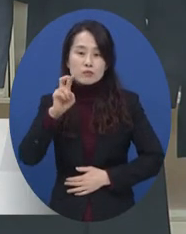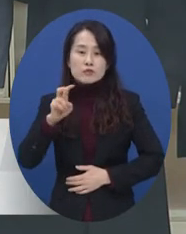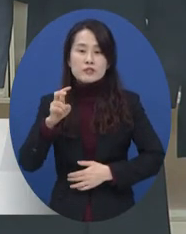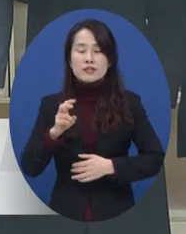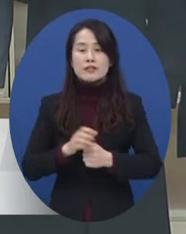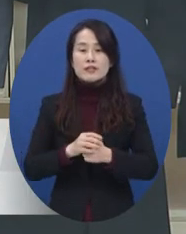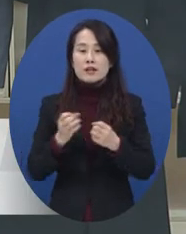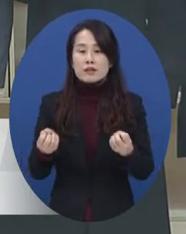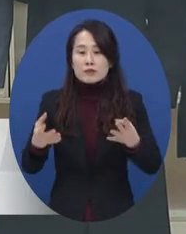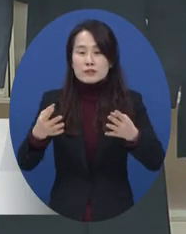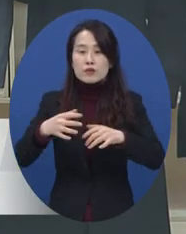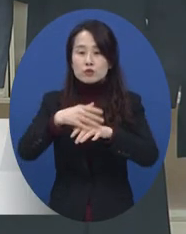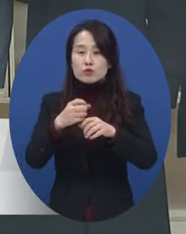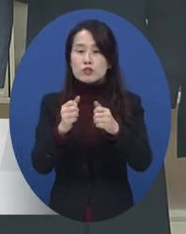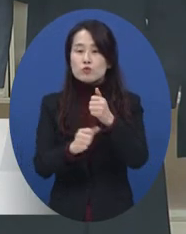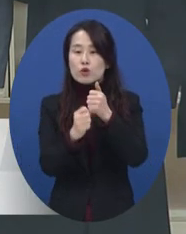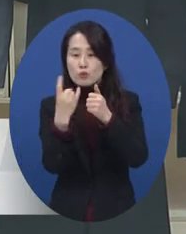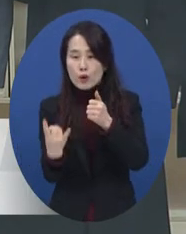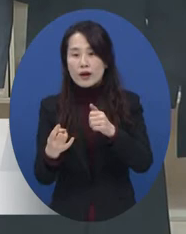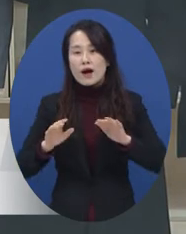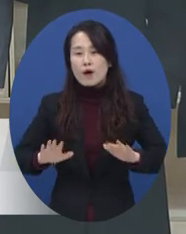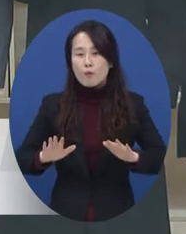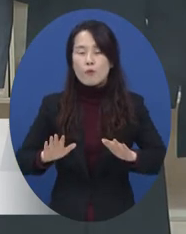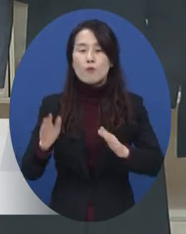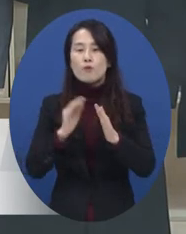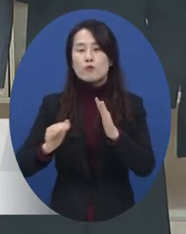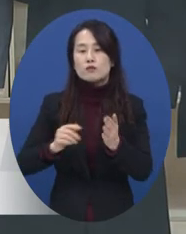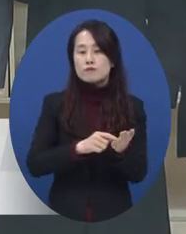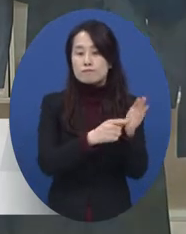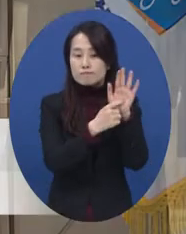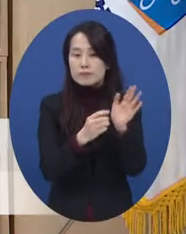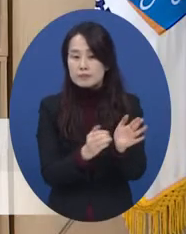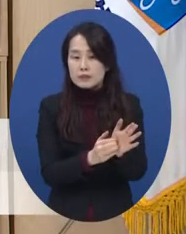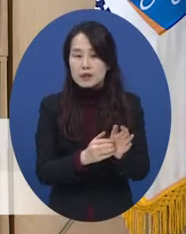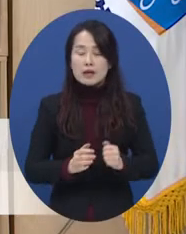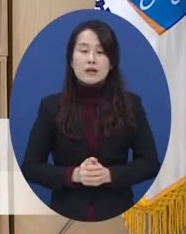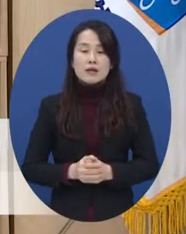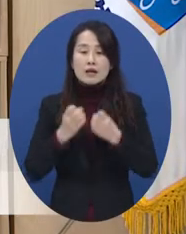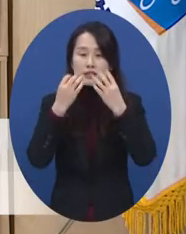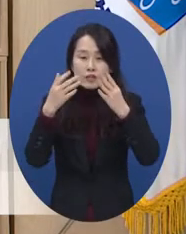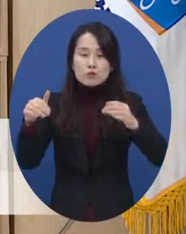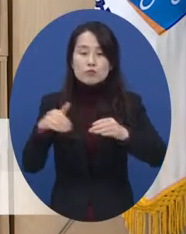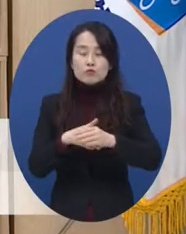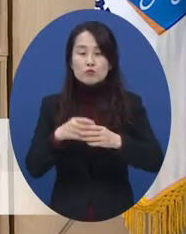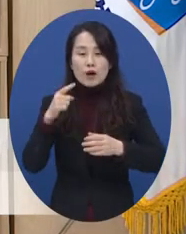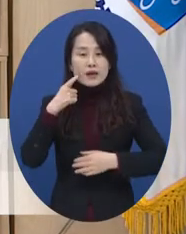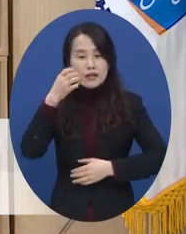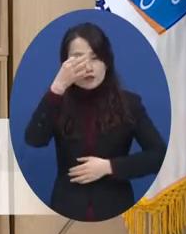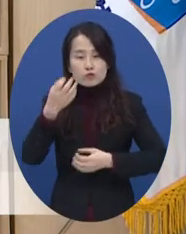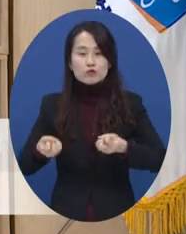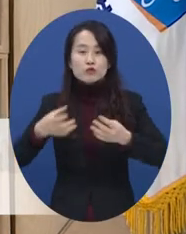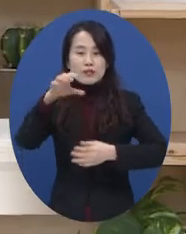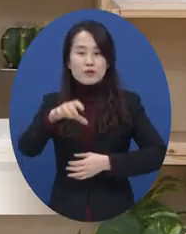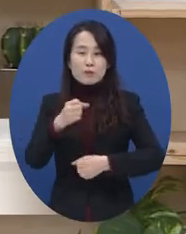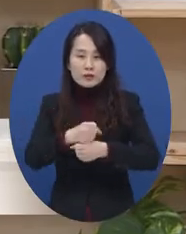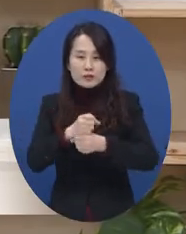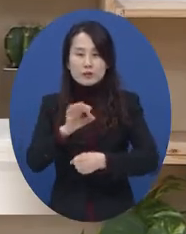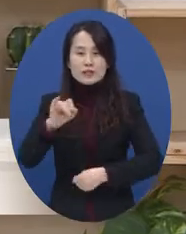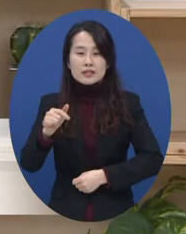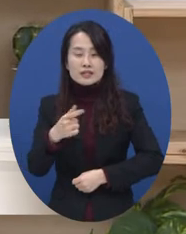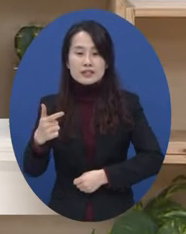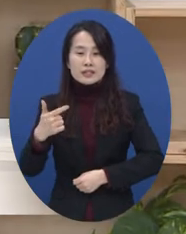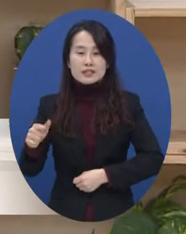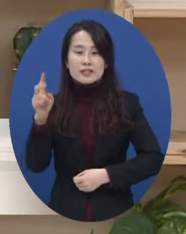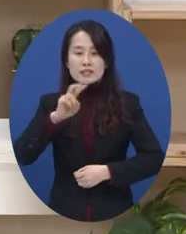조직위원회가 31일 오늘 공식 출범했습니다 새로운 문화예술 축제의 장을 만들고 인디음악